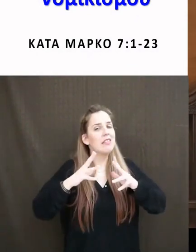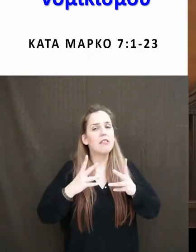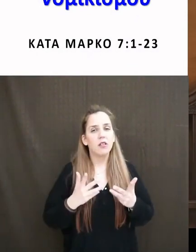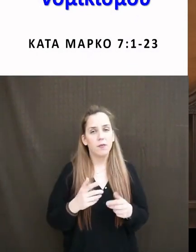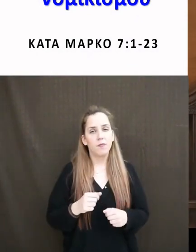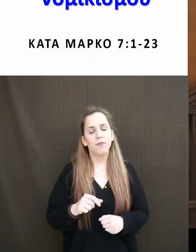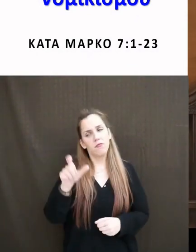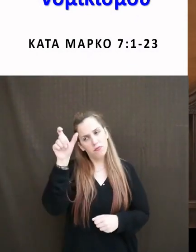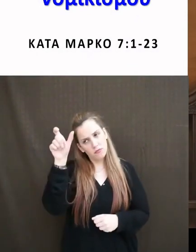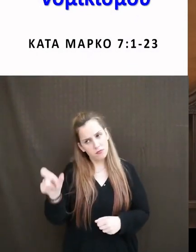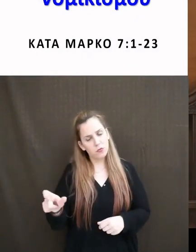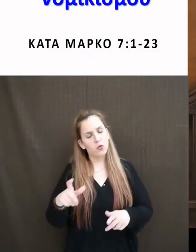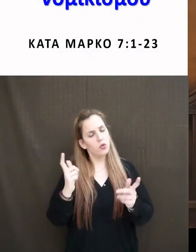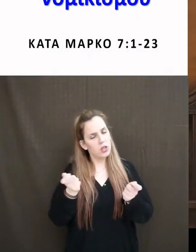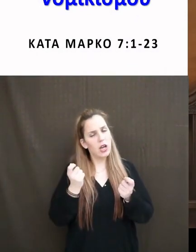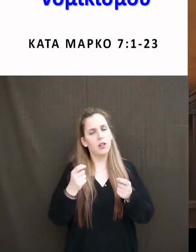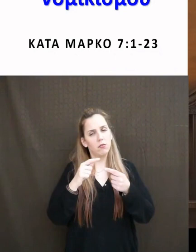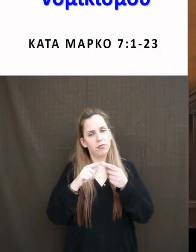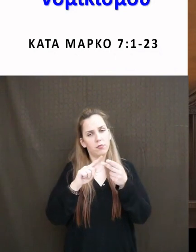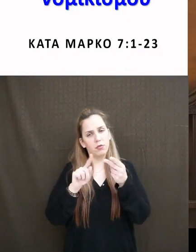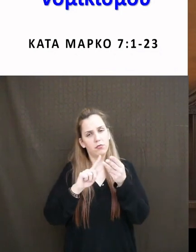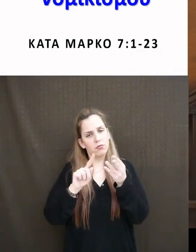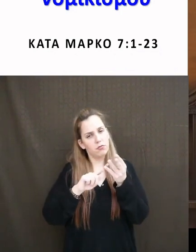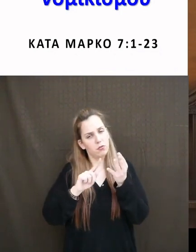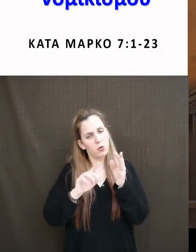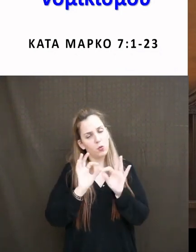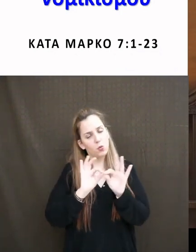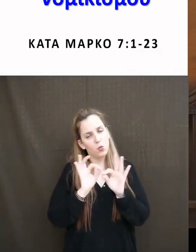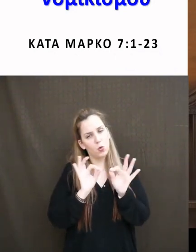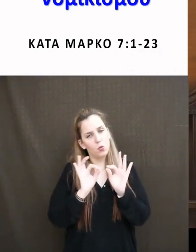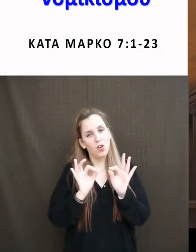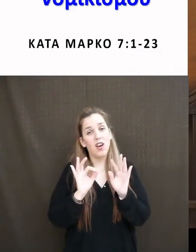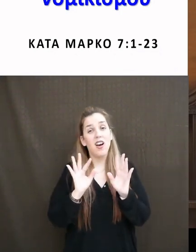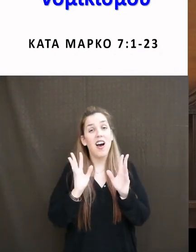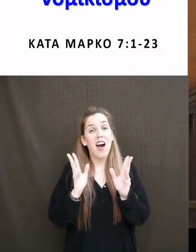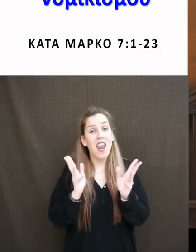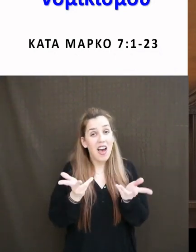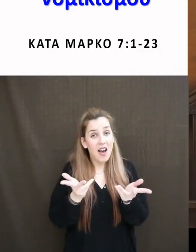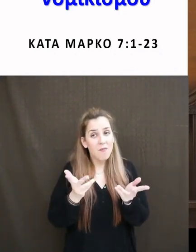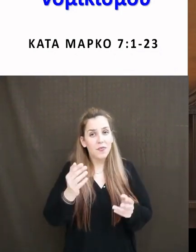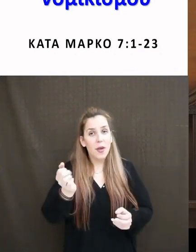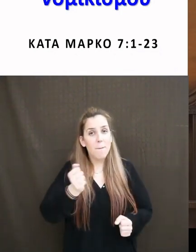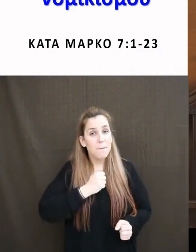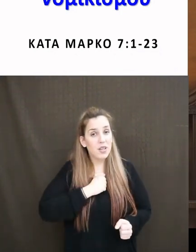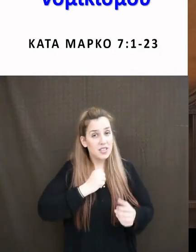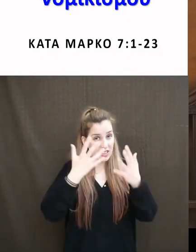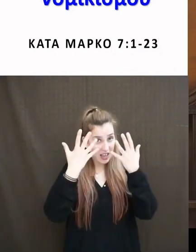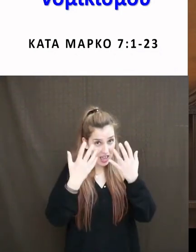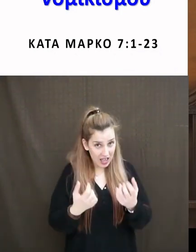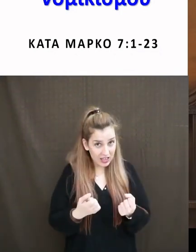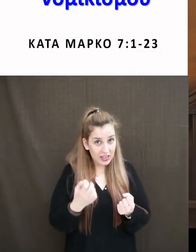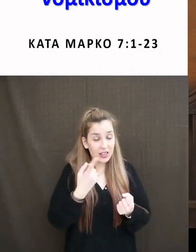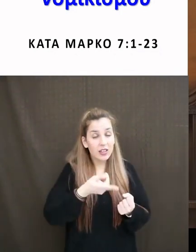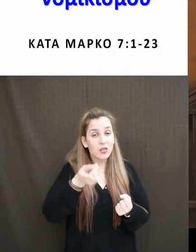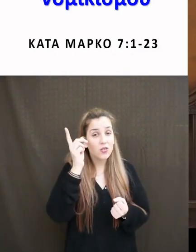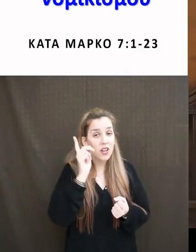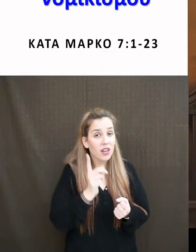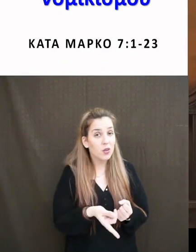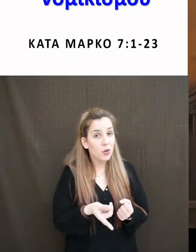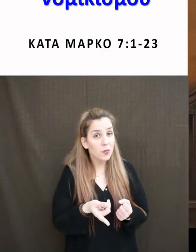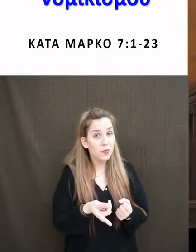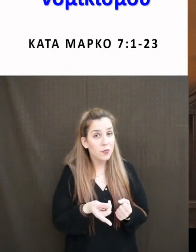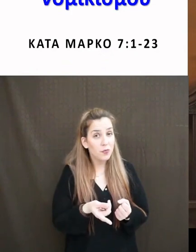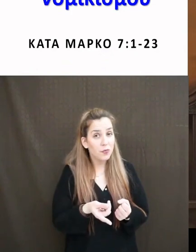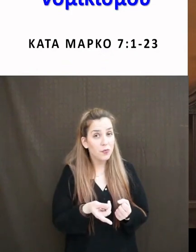Χριστός στη ζωή του, τότε είναι ένας σύγχρονος Φαρισαίος που πιστεύει